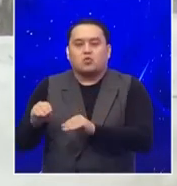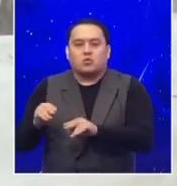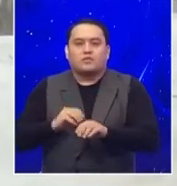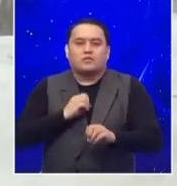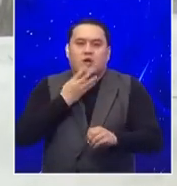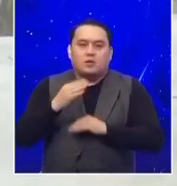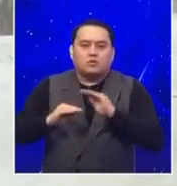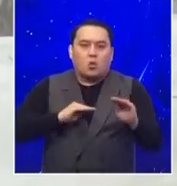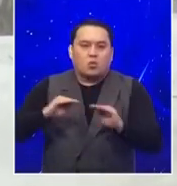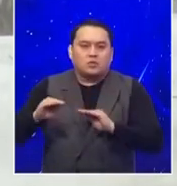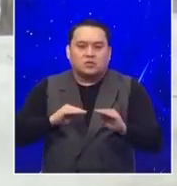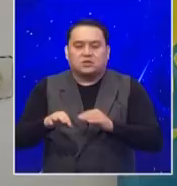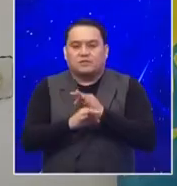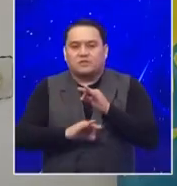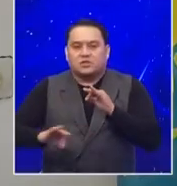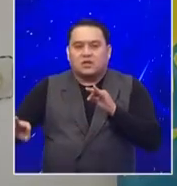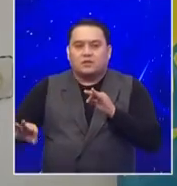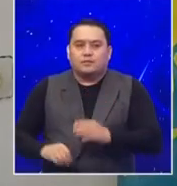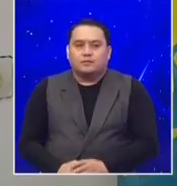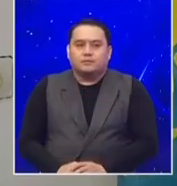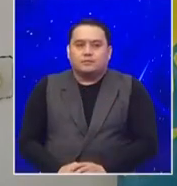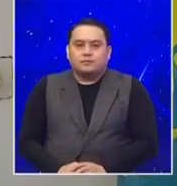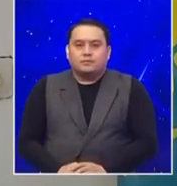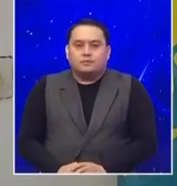и строительство инженерных сетей.